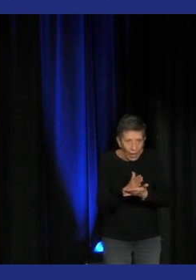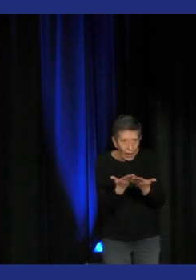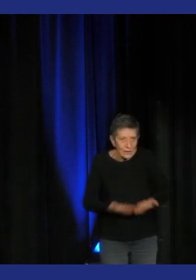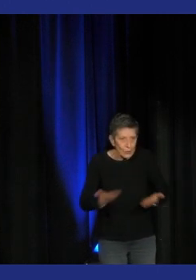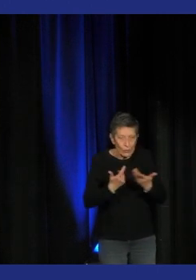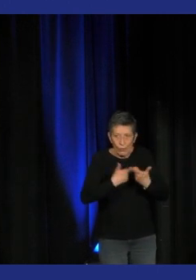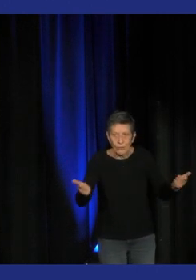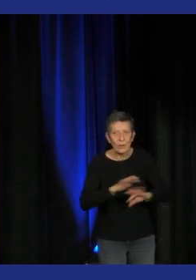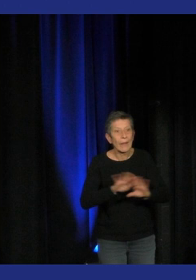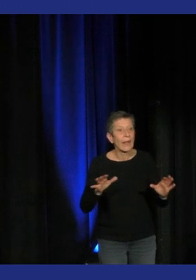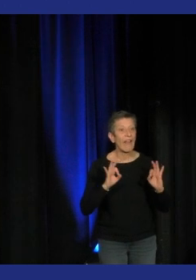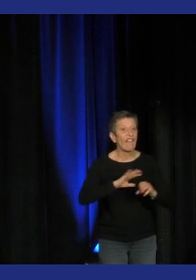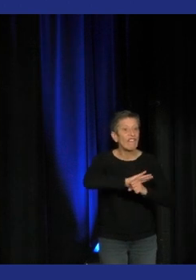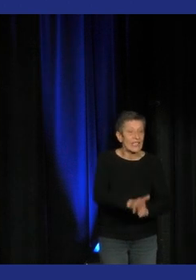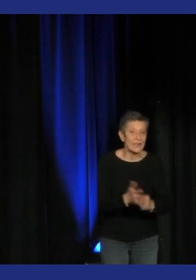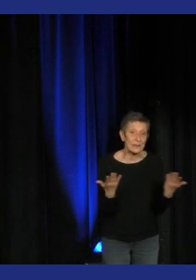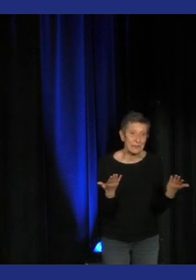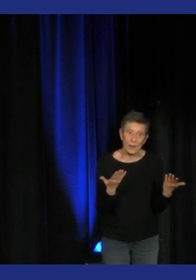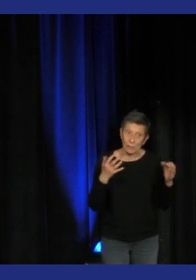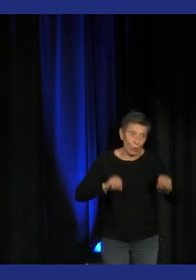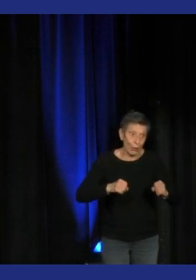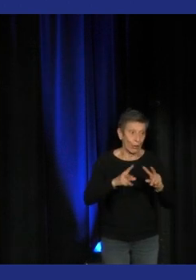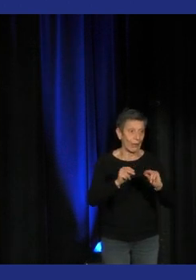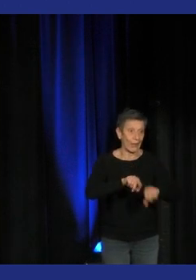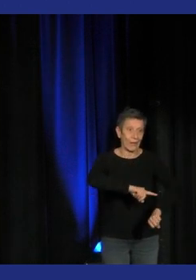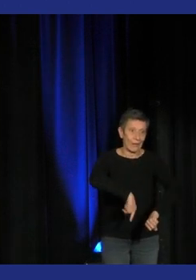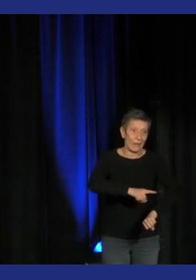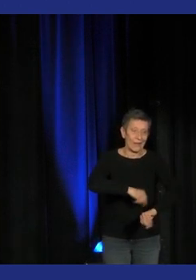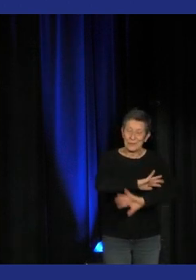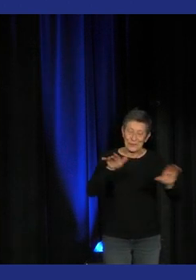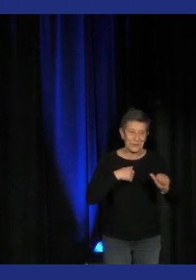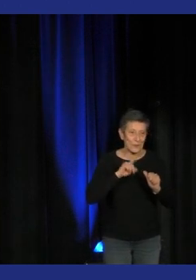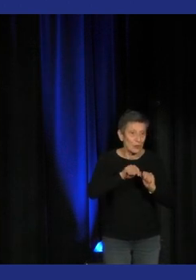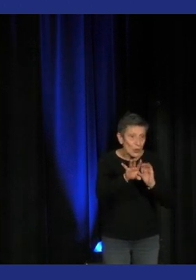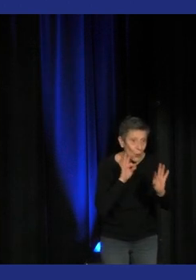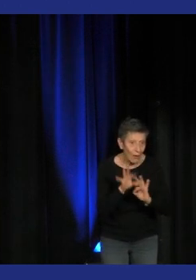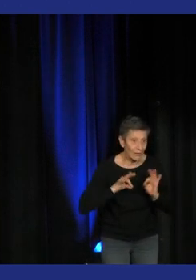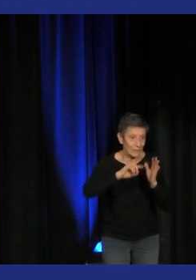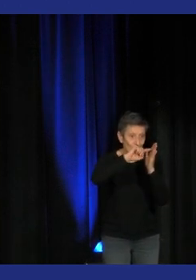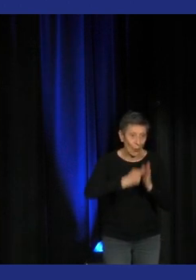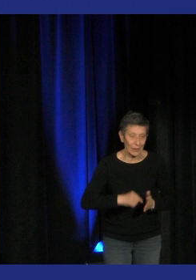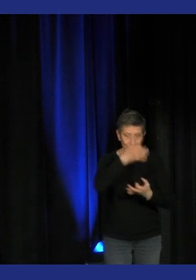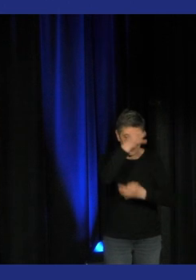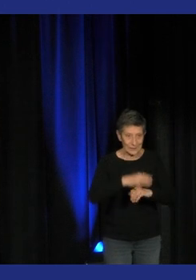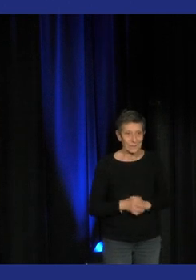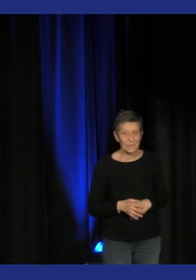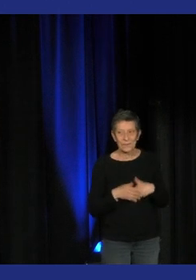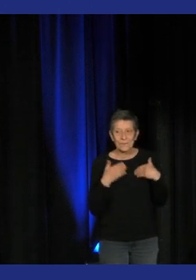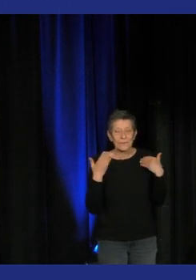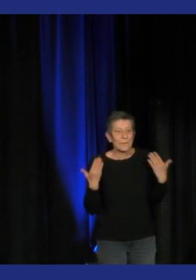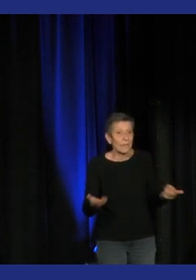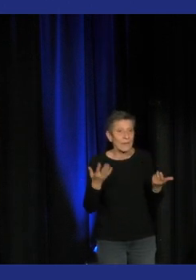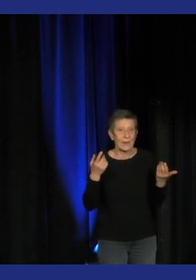bon, on pourrait en parler pendant des heures, mais du coup, je vais être obligée d'aborder quelques points précis, ce qui touche l'ensemble des